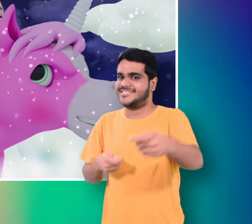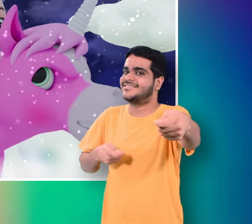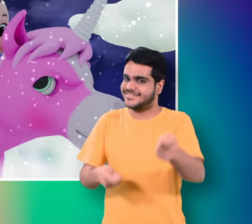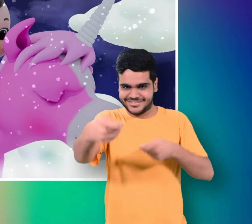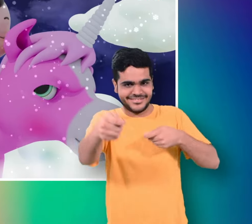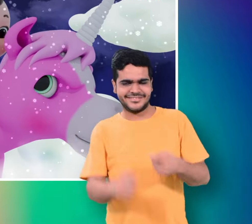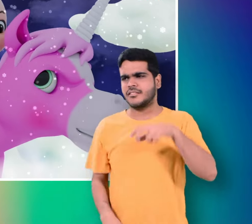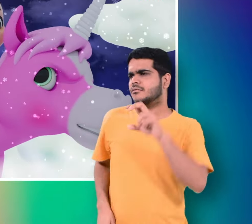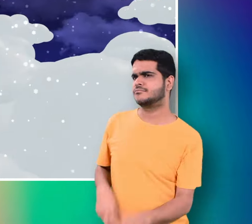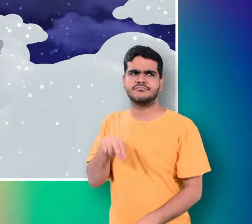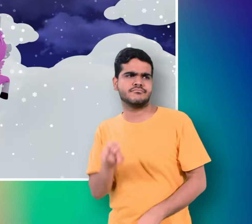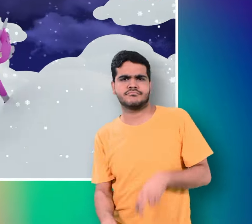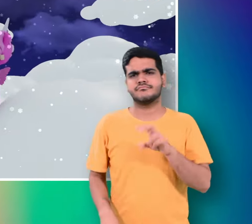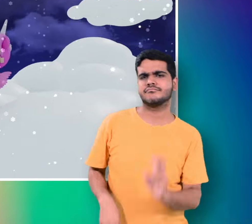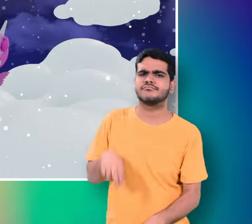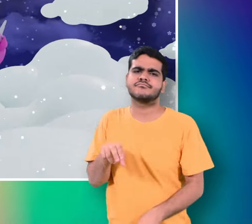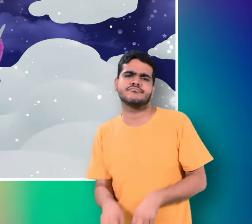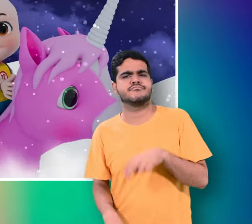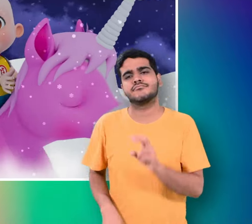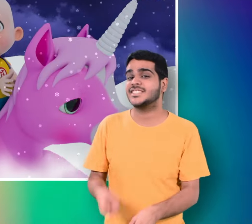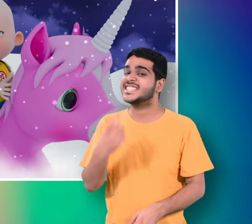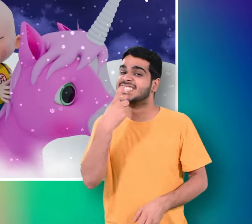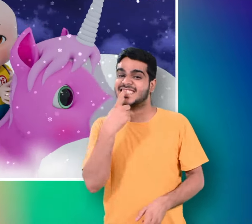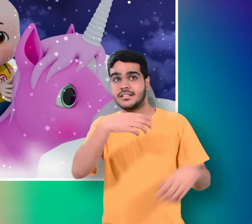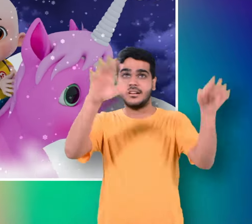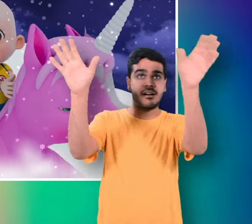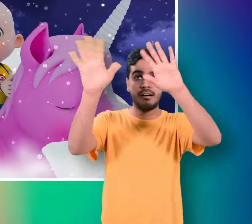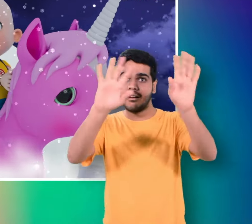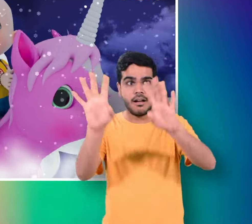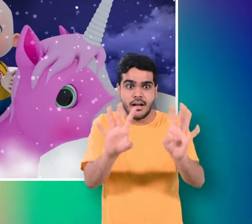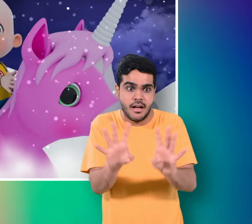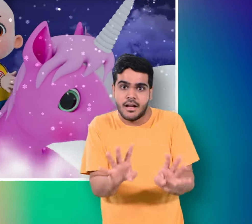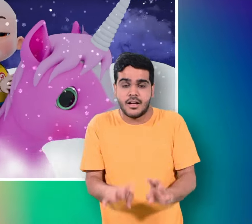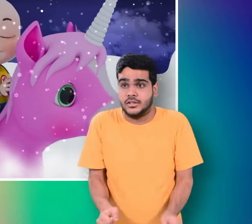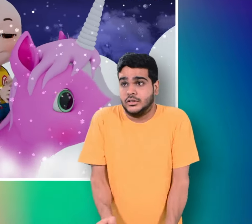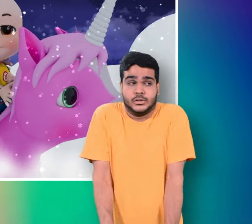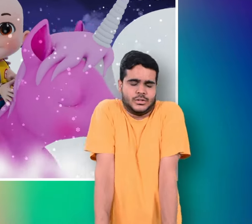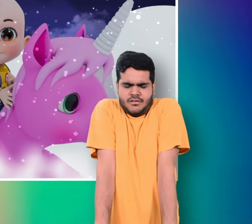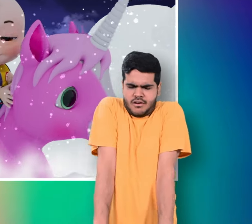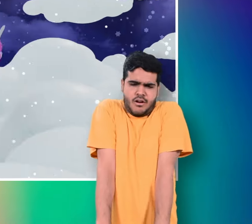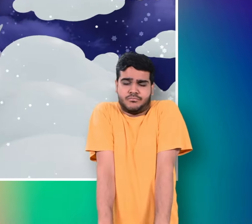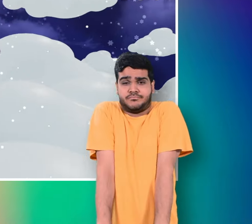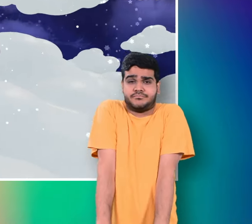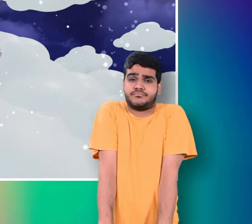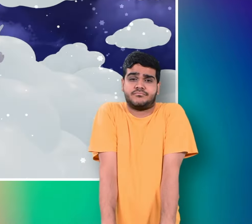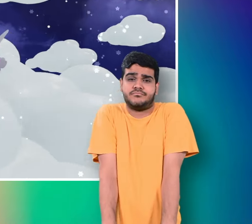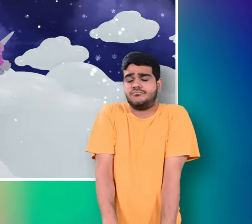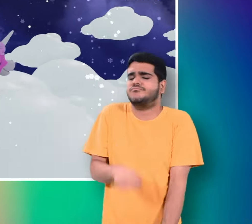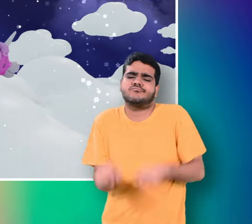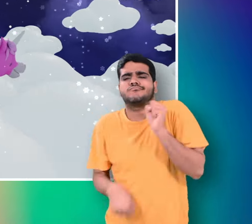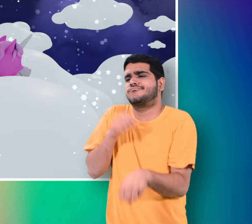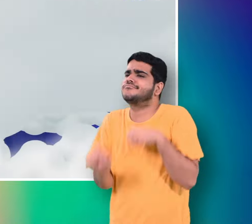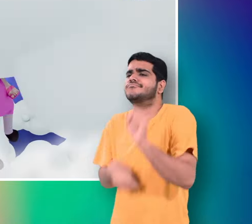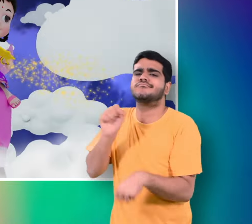था क मंडी पहुंचा सब्जी मंडी सब्जी मंडी बर्फ पड़ी थी बर्फ में लग गई